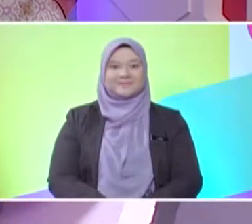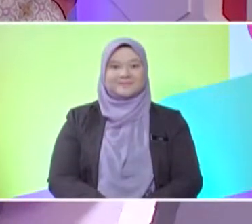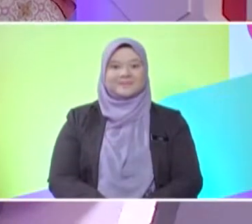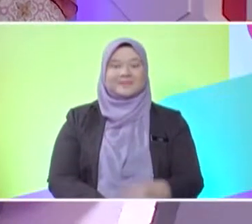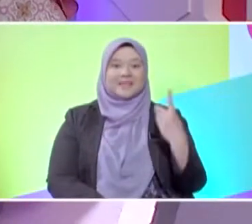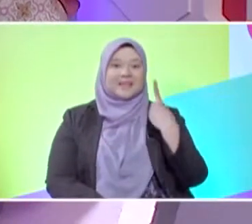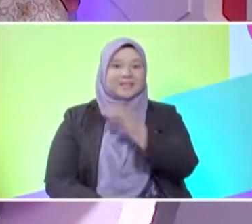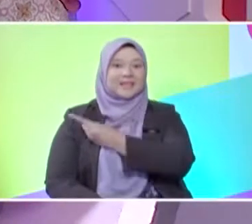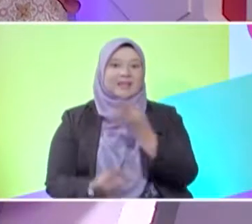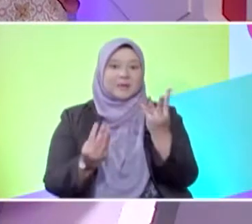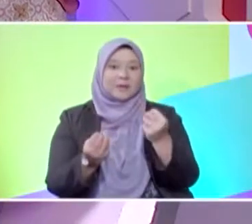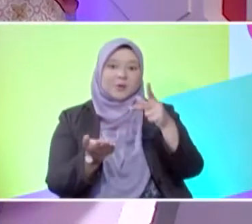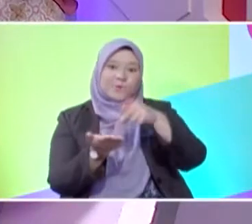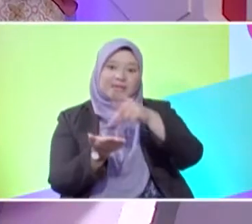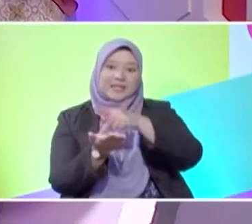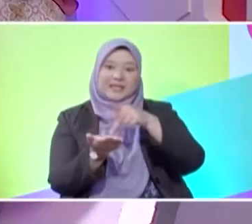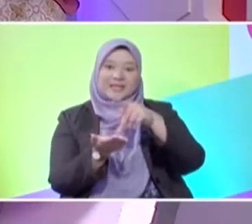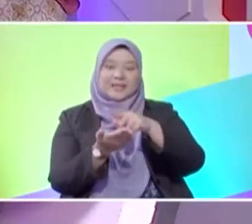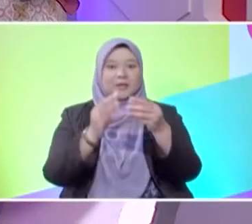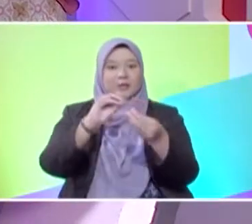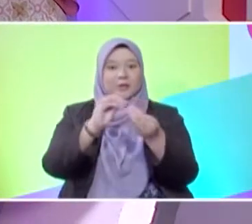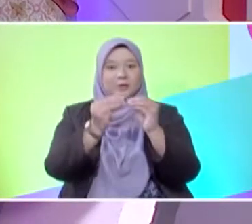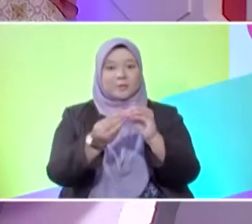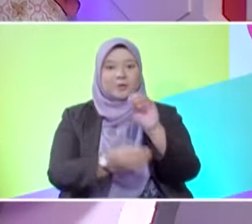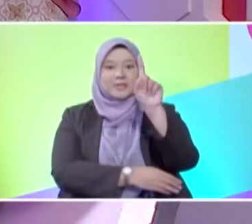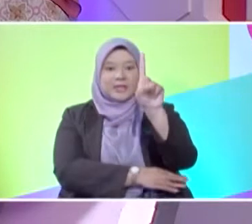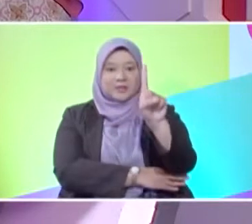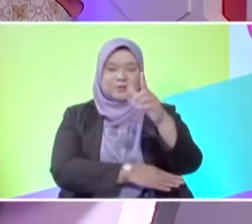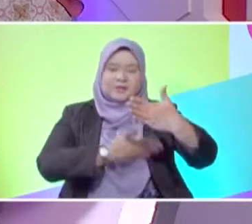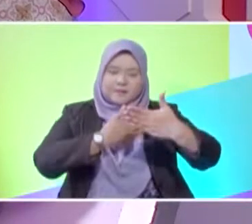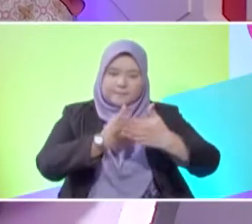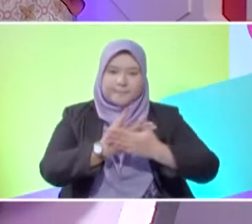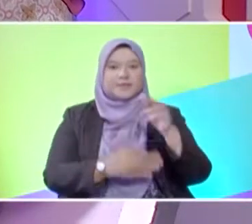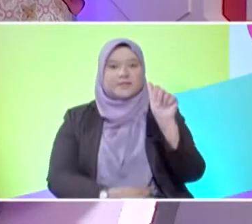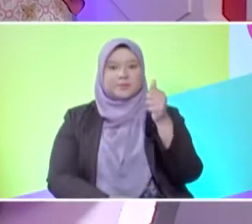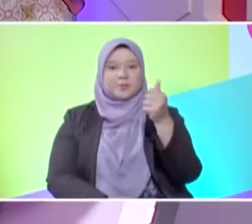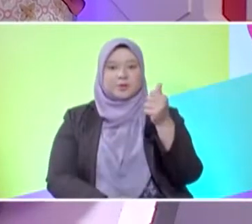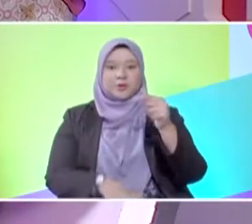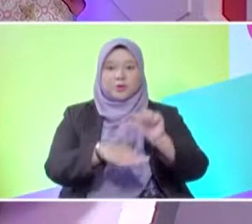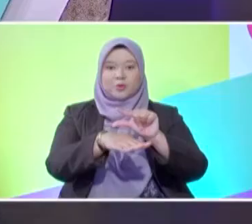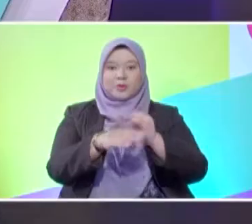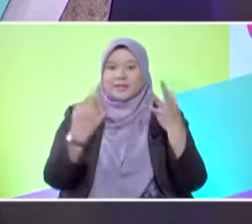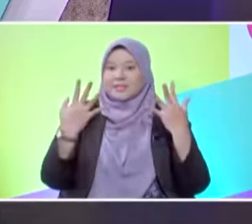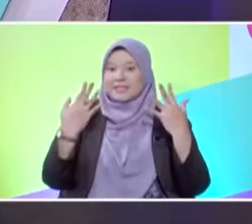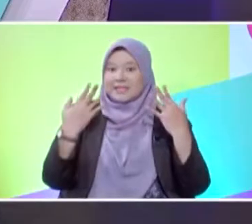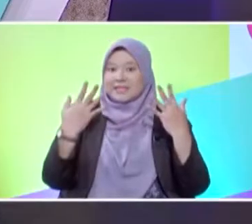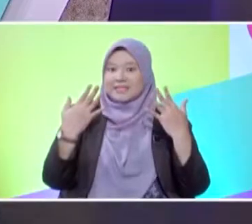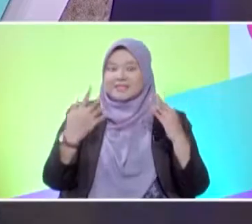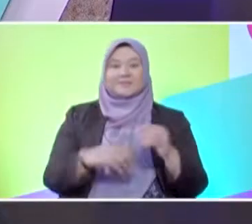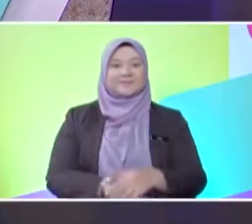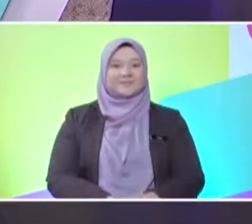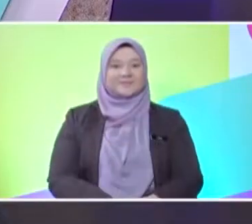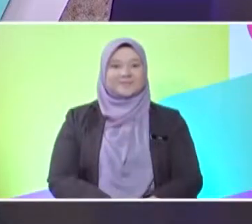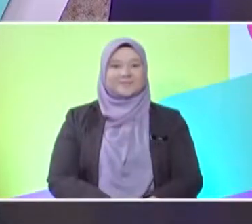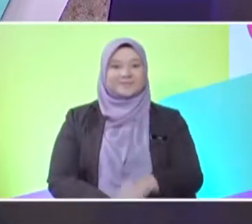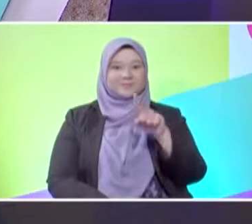kirep number 1-10 menggunakan pembilang jari Oh slime Baiklah begitu bekerja